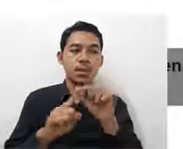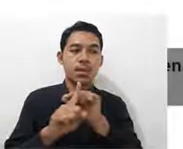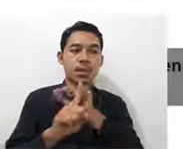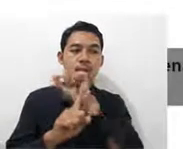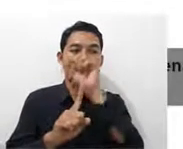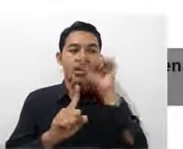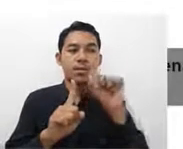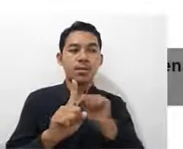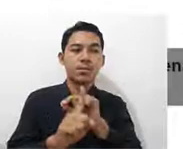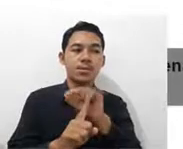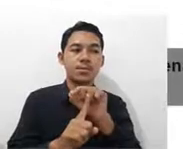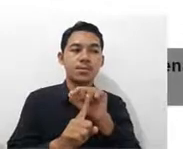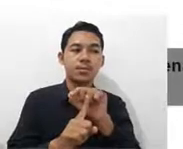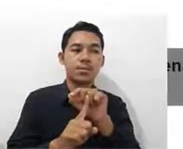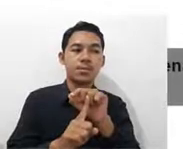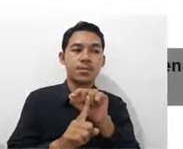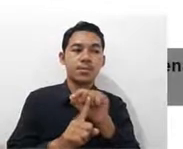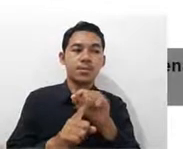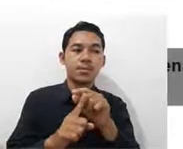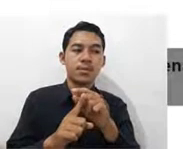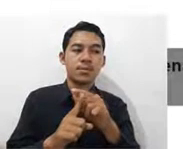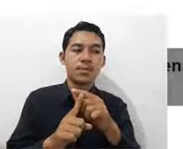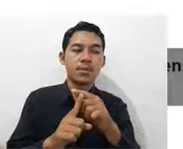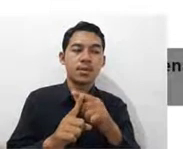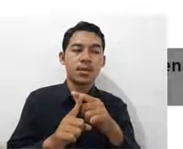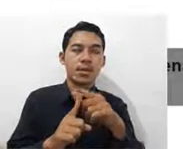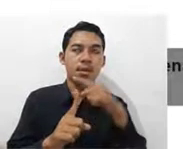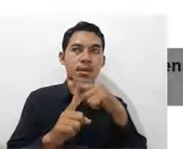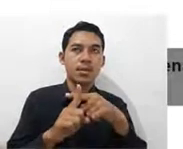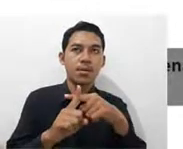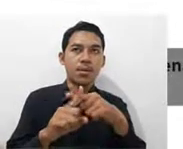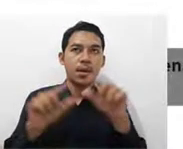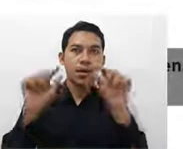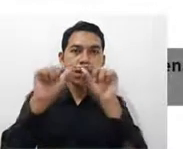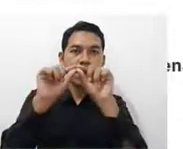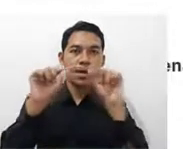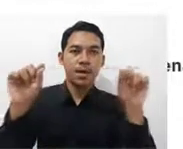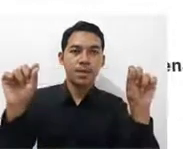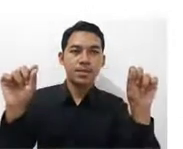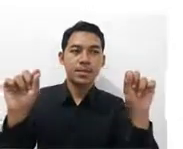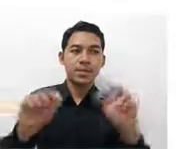Nah bisa juga karena pakai XNOR jadi tinggal ditambahin aksennya gitu doang.